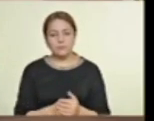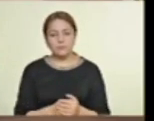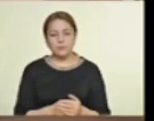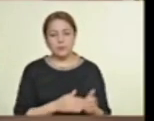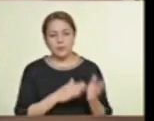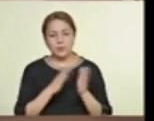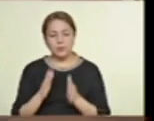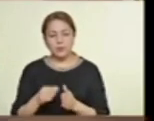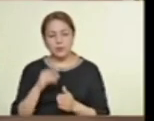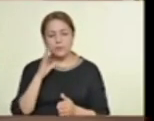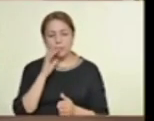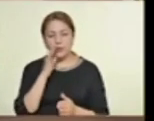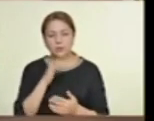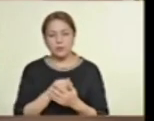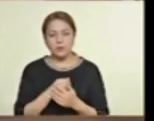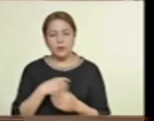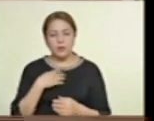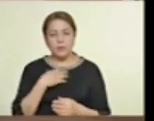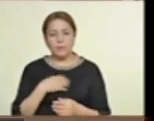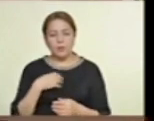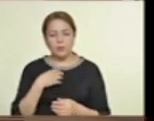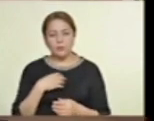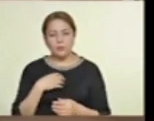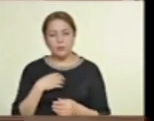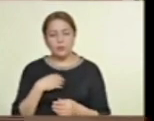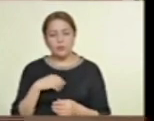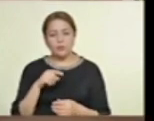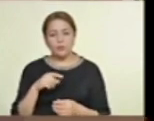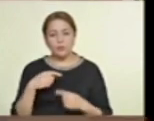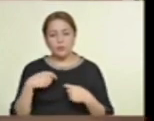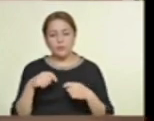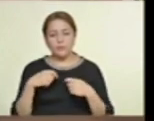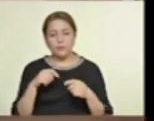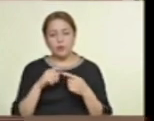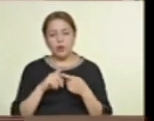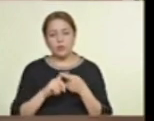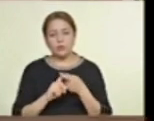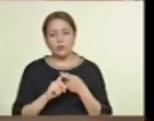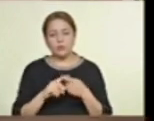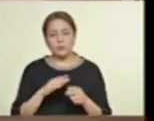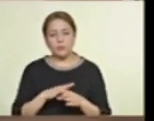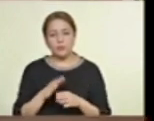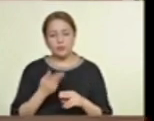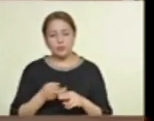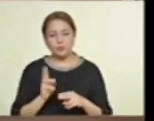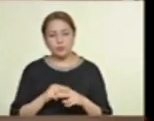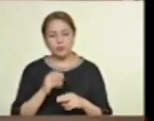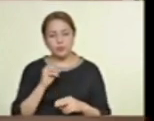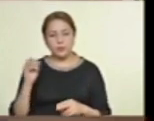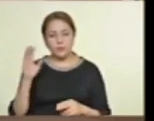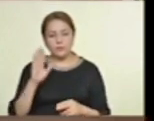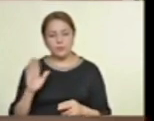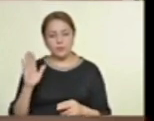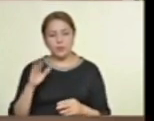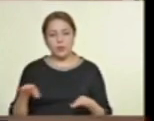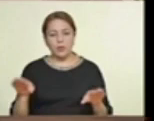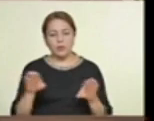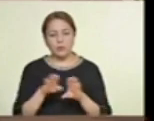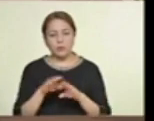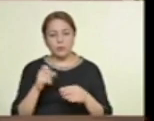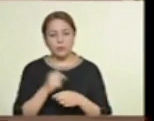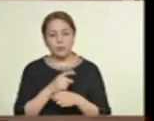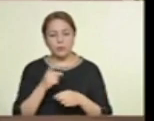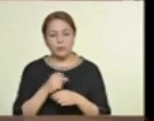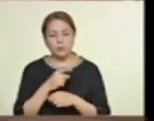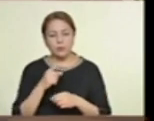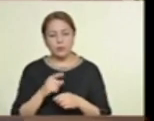Keyingi davrlarda esa maxsus ana shu savdo aloqalarini olib borish uchun Yevropada yopiq bozorlar tashkil